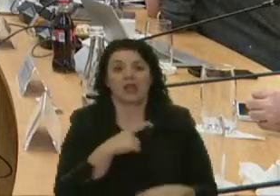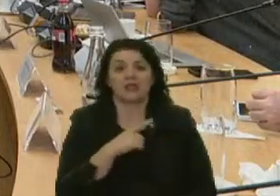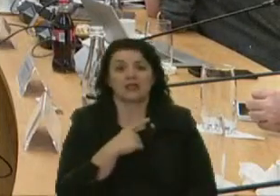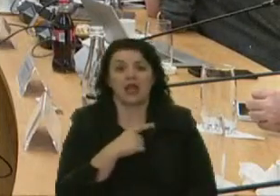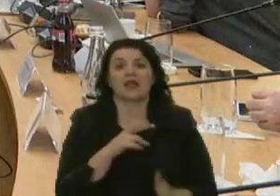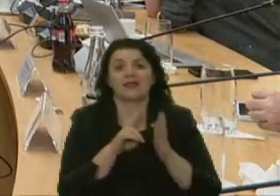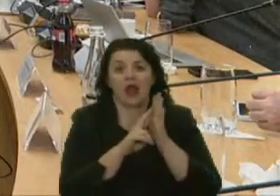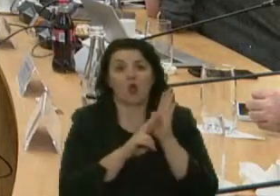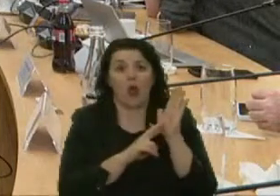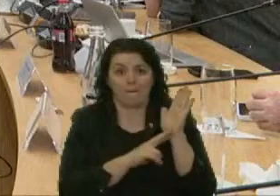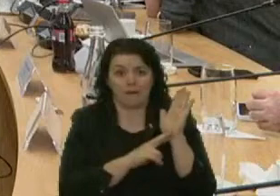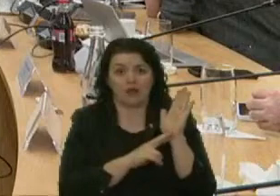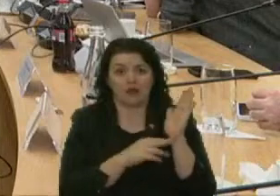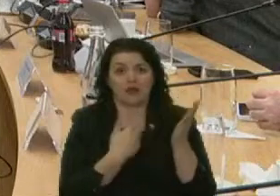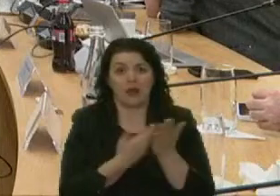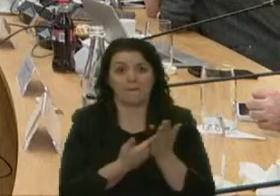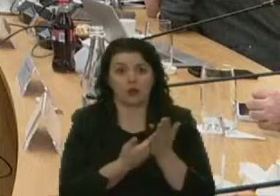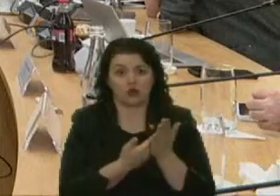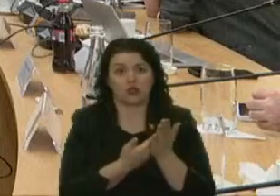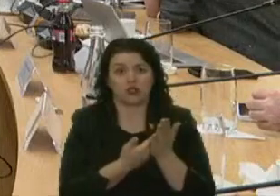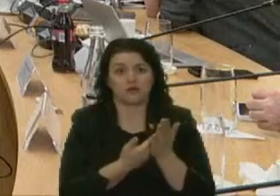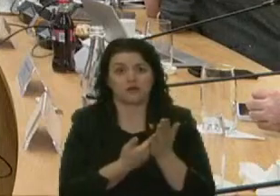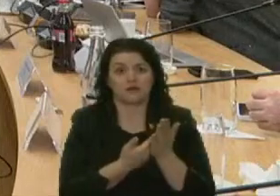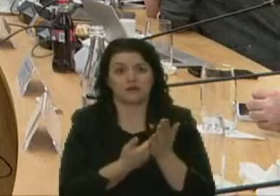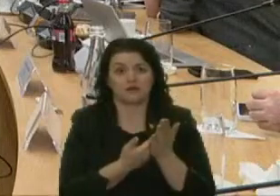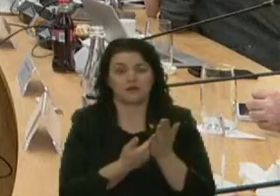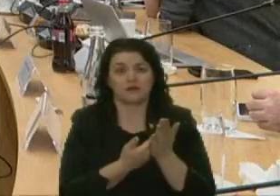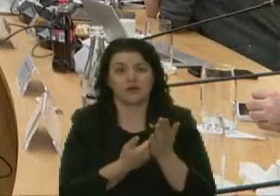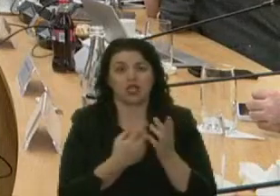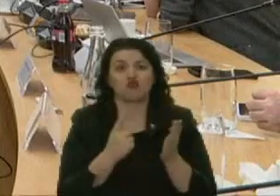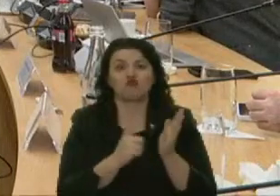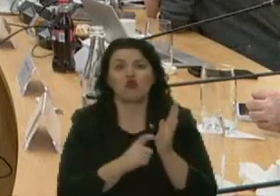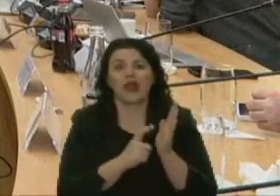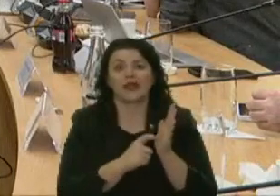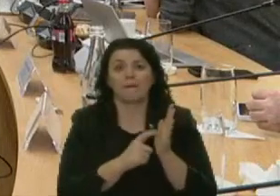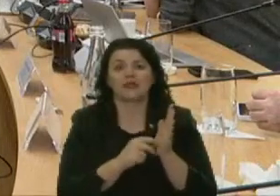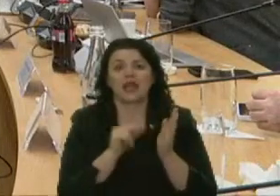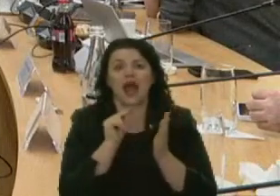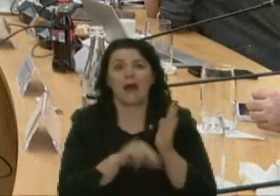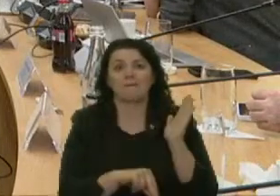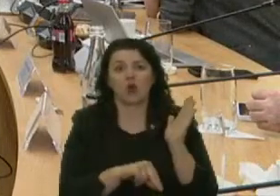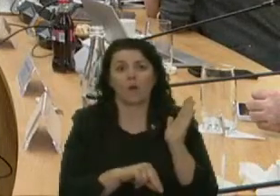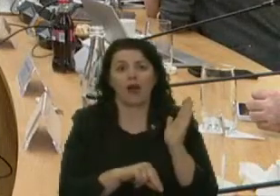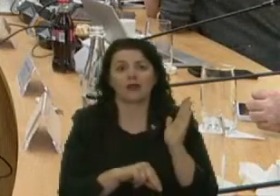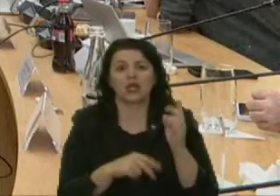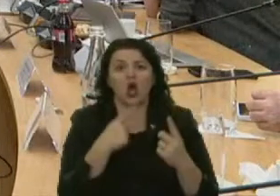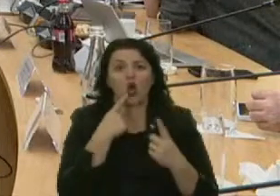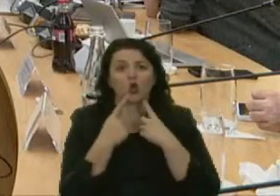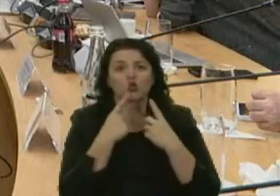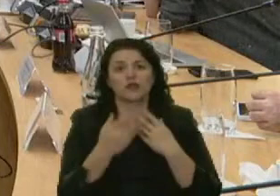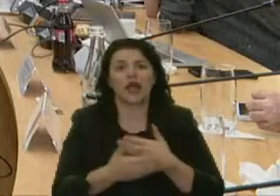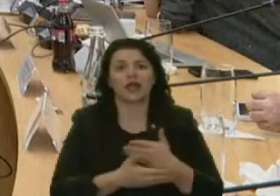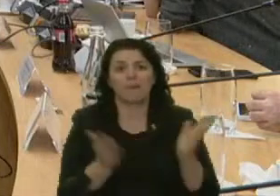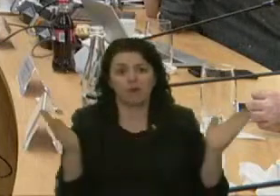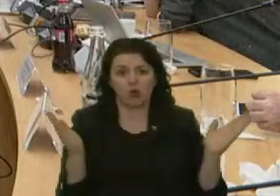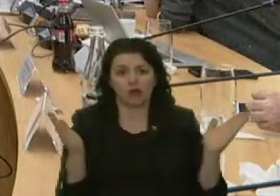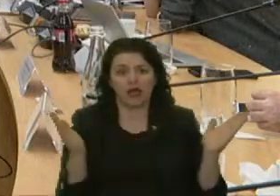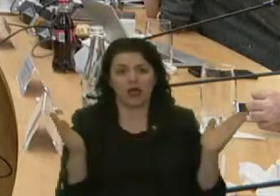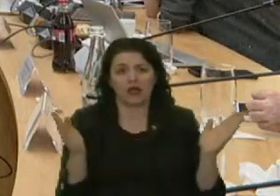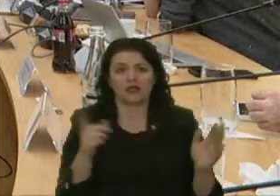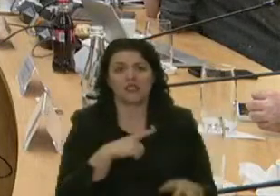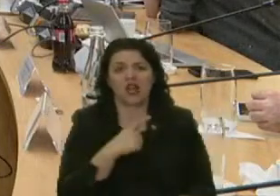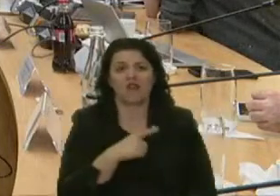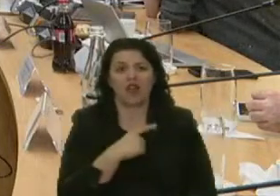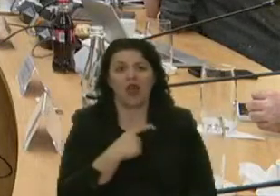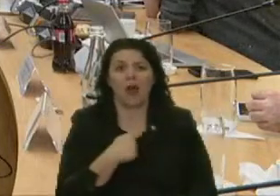invocându-se depus ceea ce cerem noi este să l aprobați în consultare publică ca regulamentul să poată să